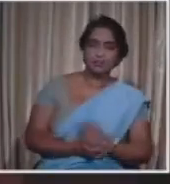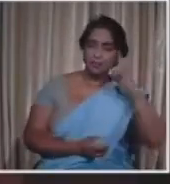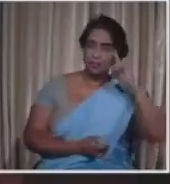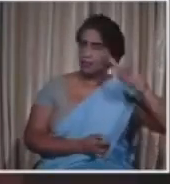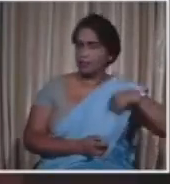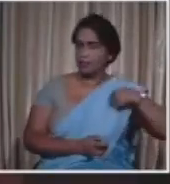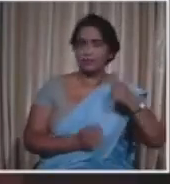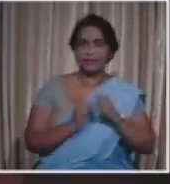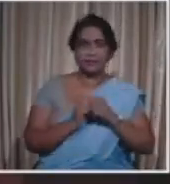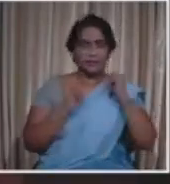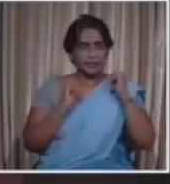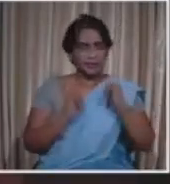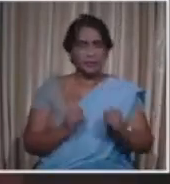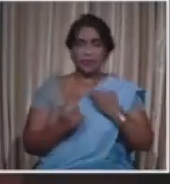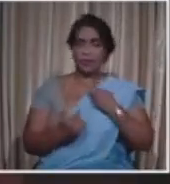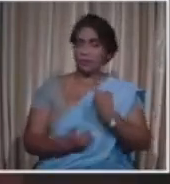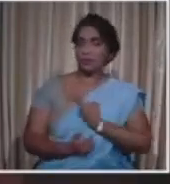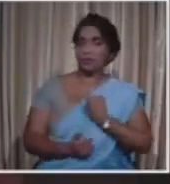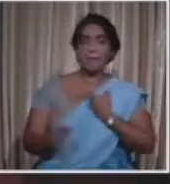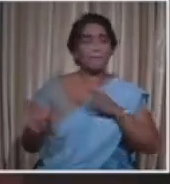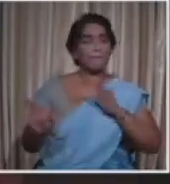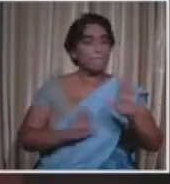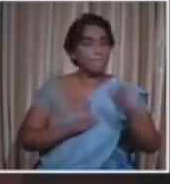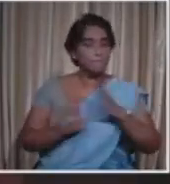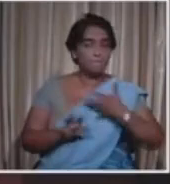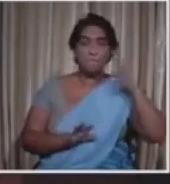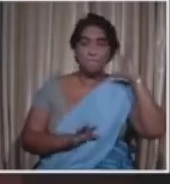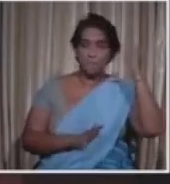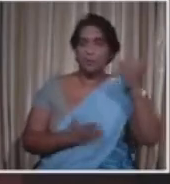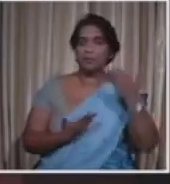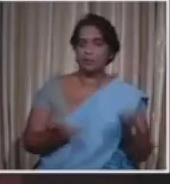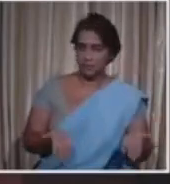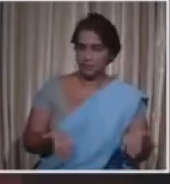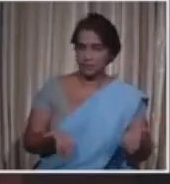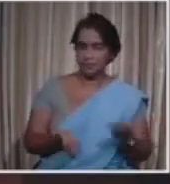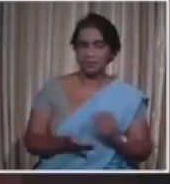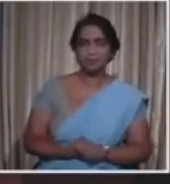අත්නෝමතික ඒකාධිපති පාලනයක ප්‍රතිඵල